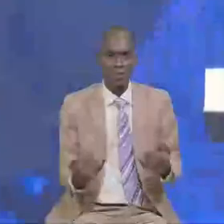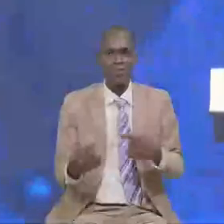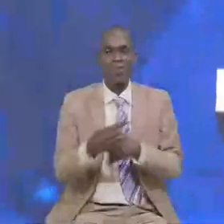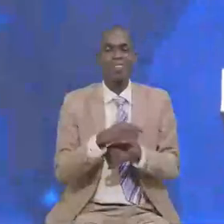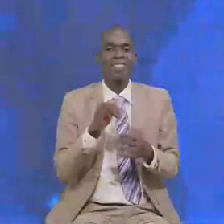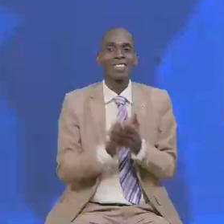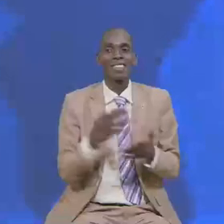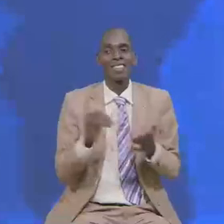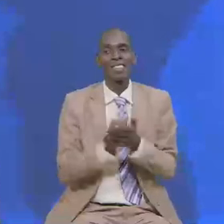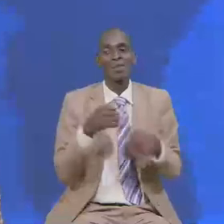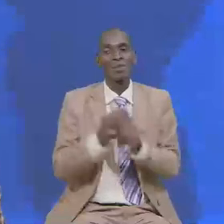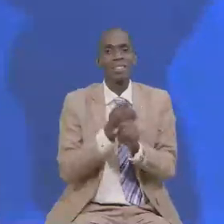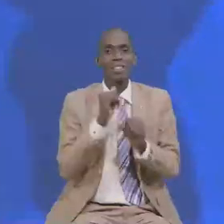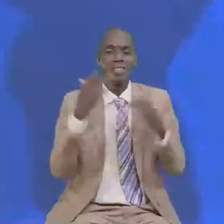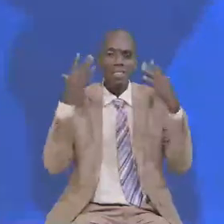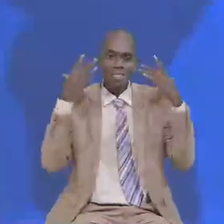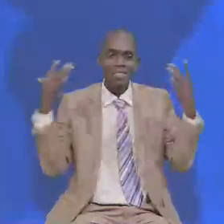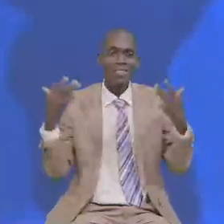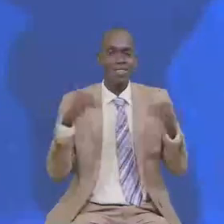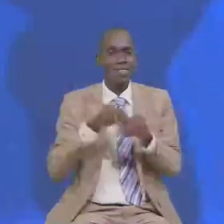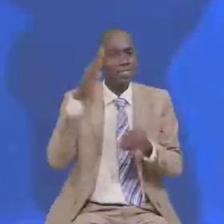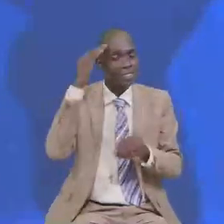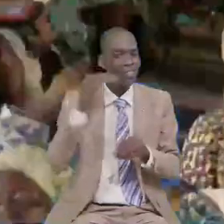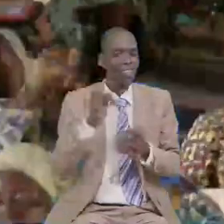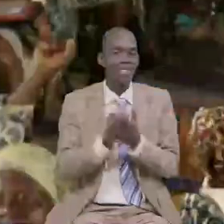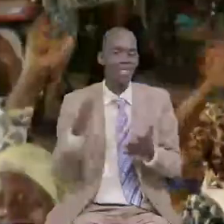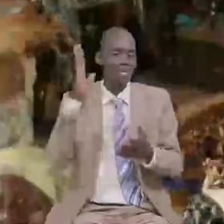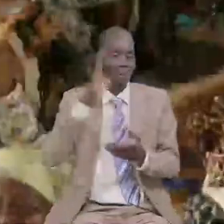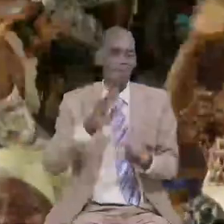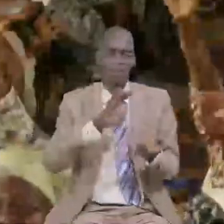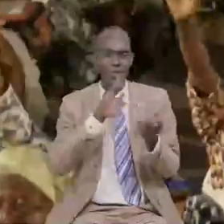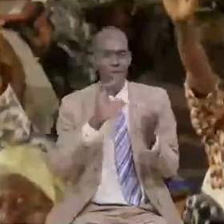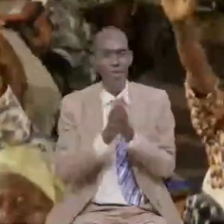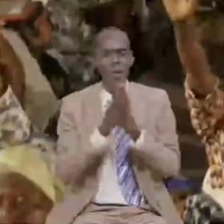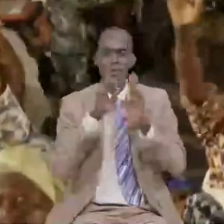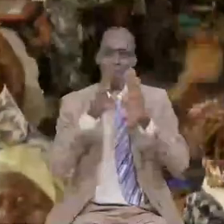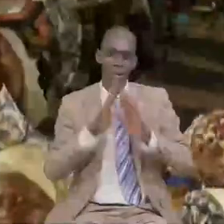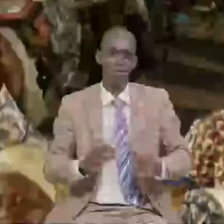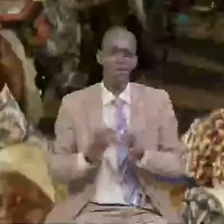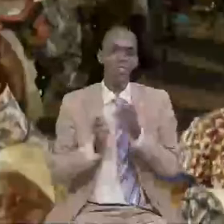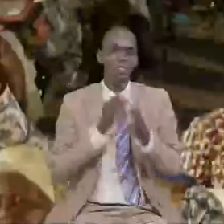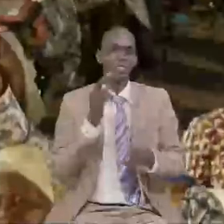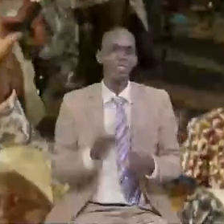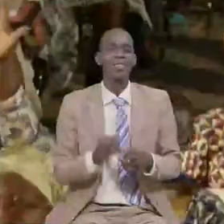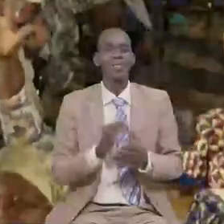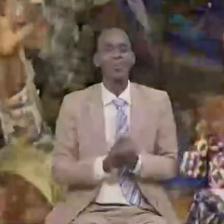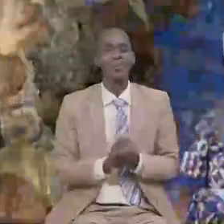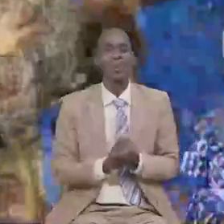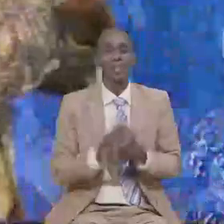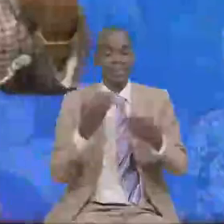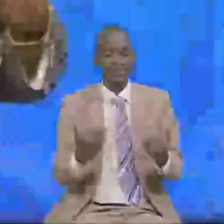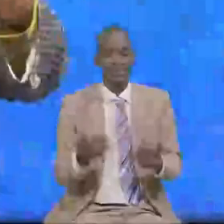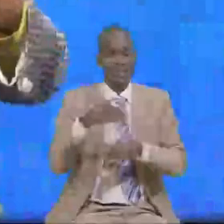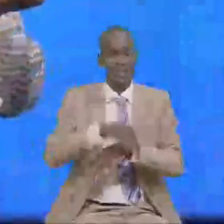la chose qui fait le bruit dans tes oreilles sera calmée.